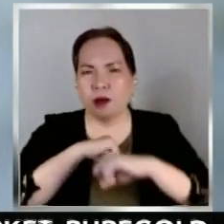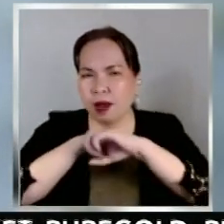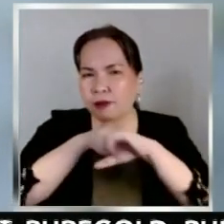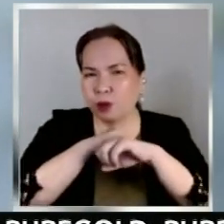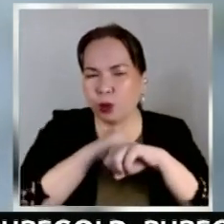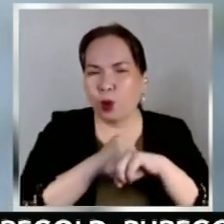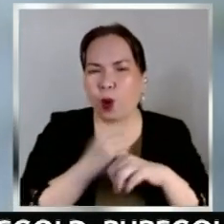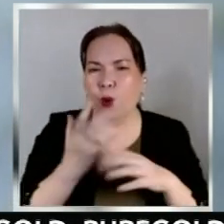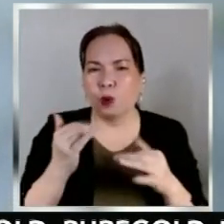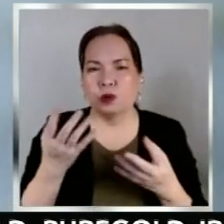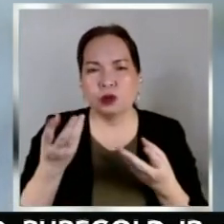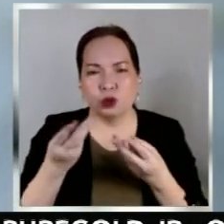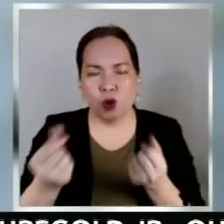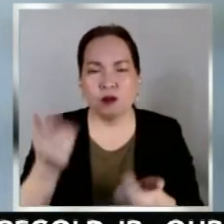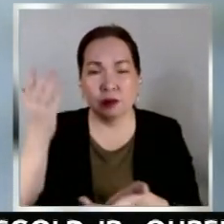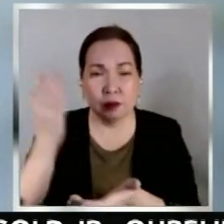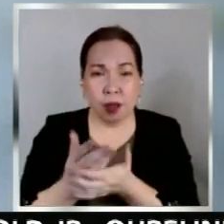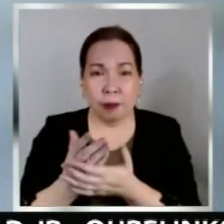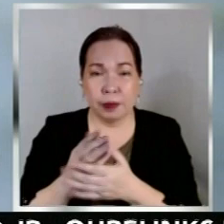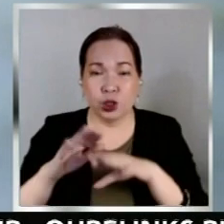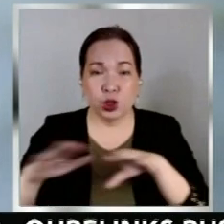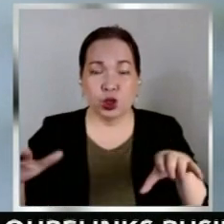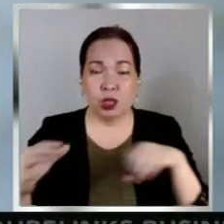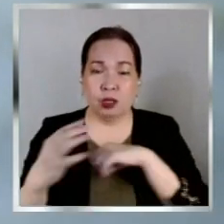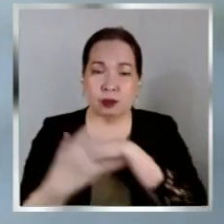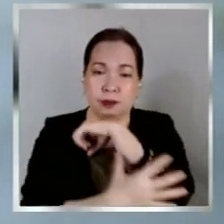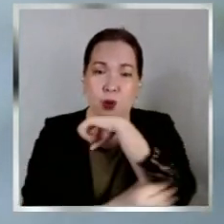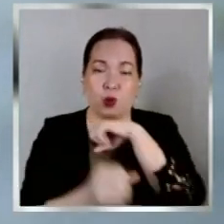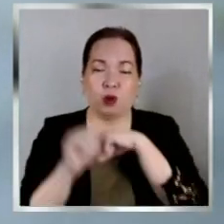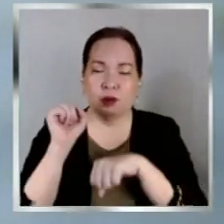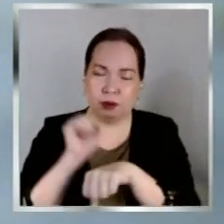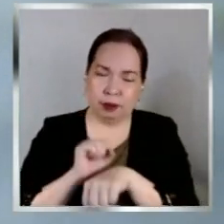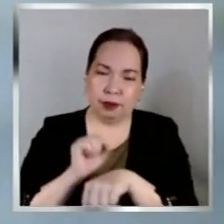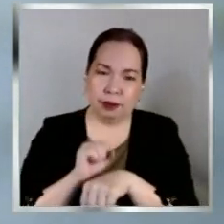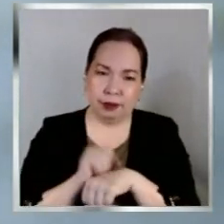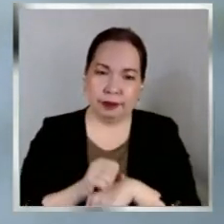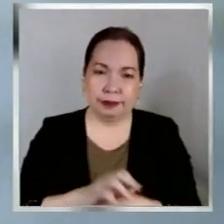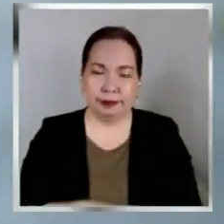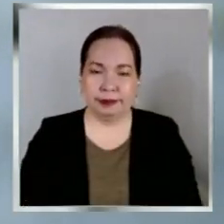Para sa GMA Integrated News, Raffy T. Manakatutok, 24 Oras.